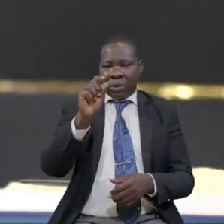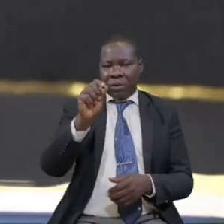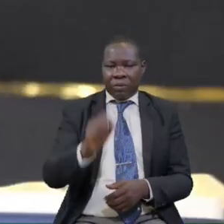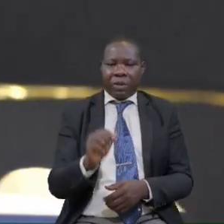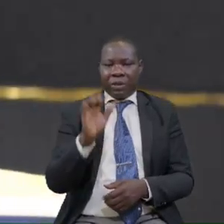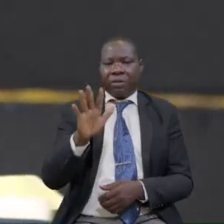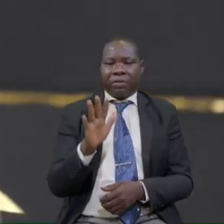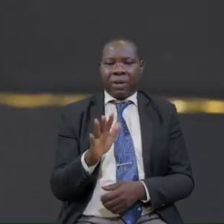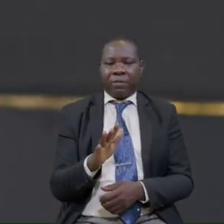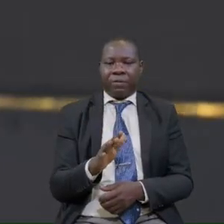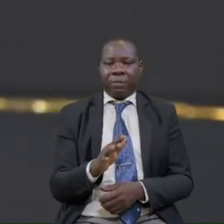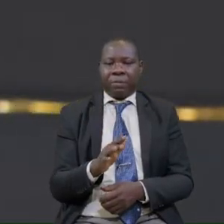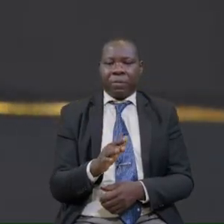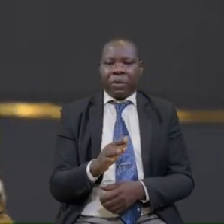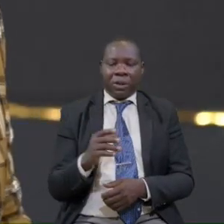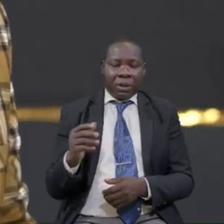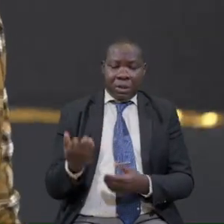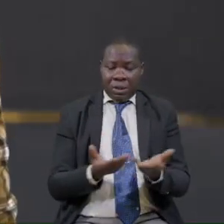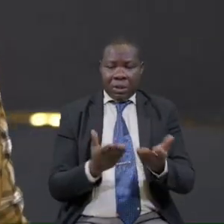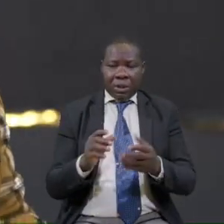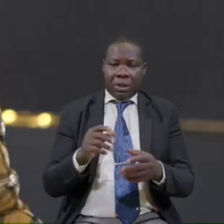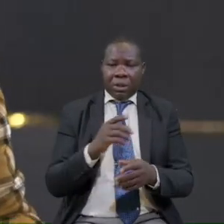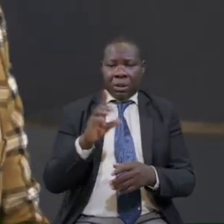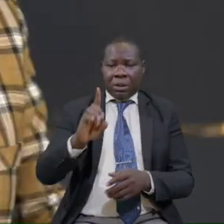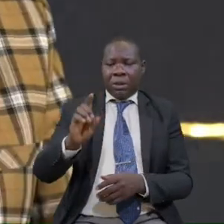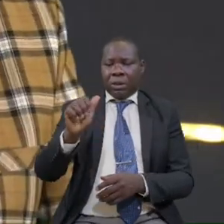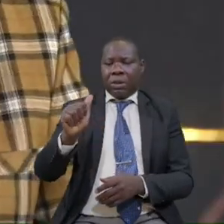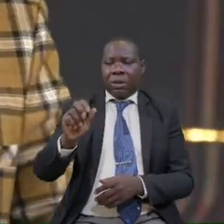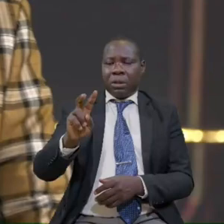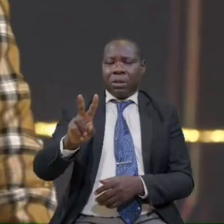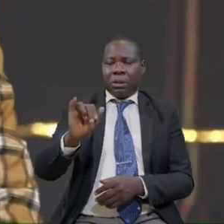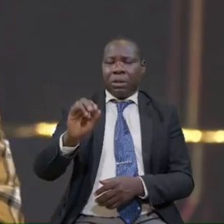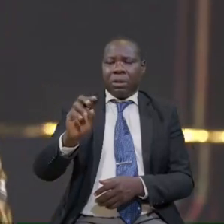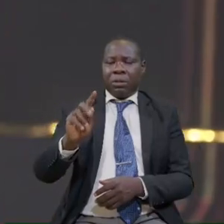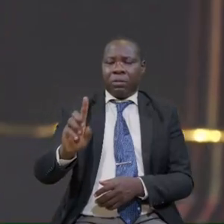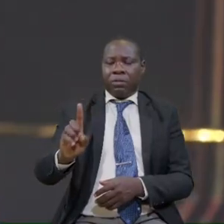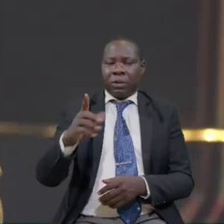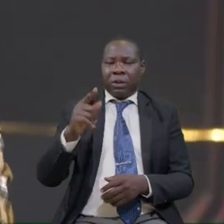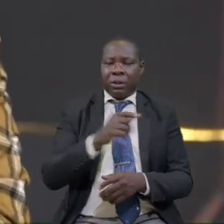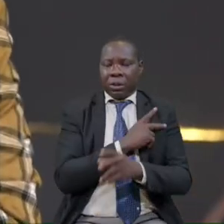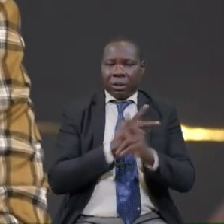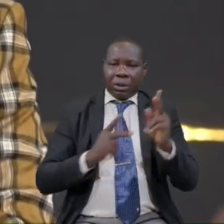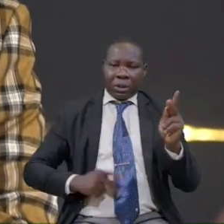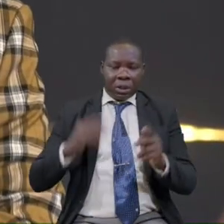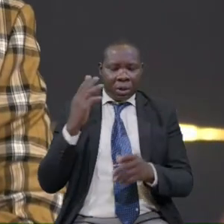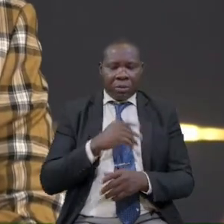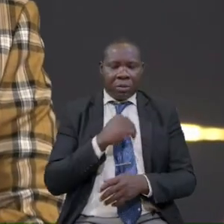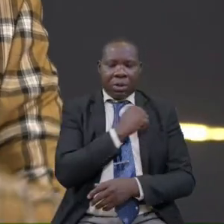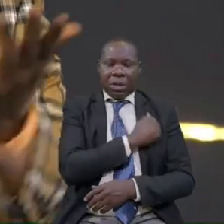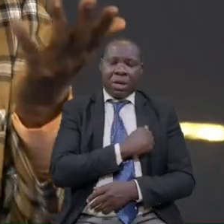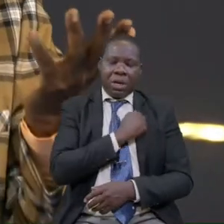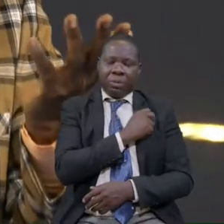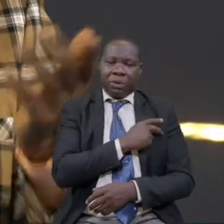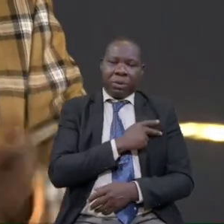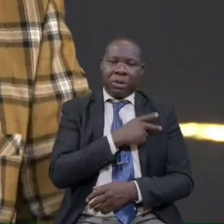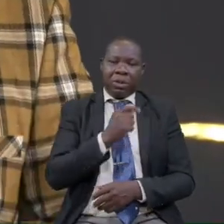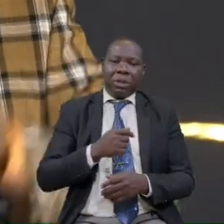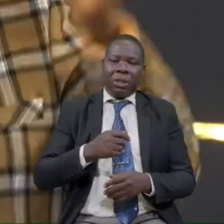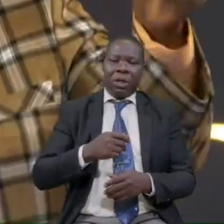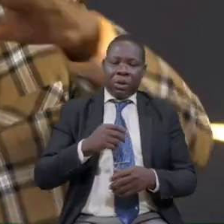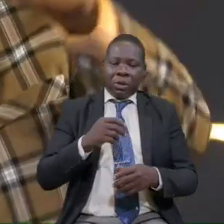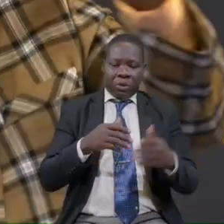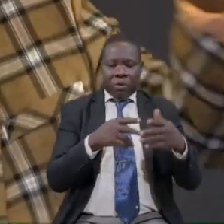51, verset 7. Ici, David, le roi. Vraiment, nous